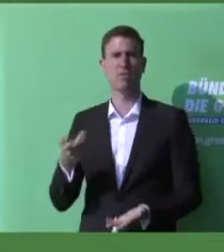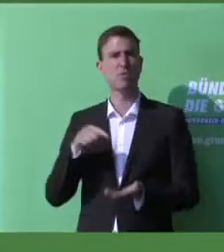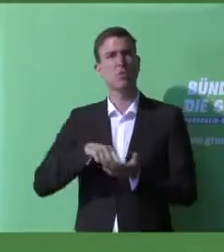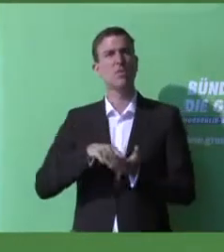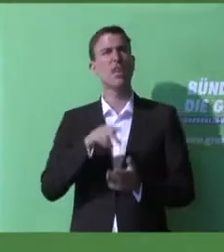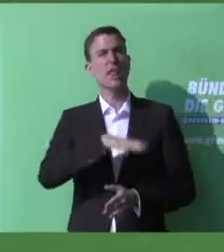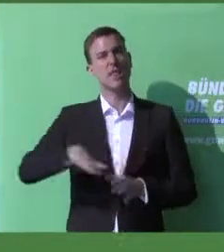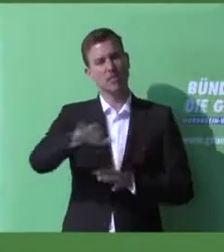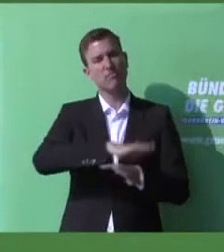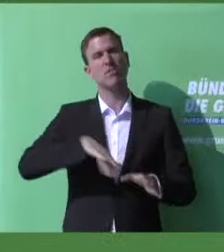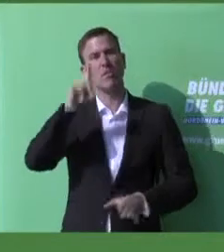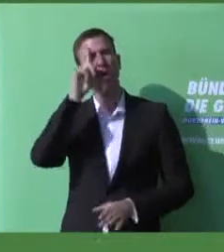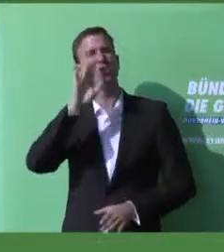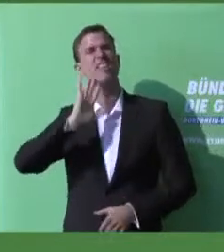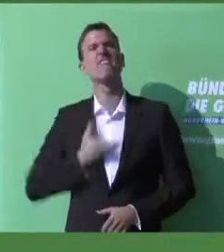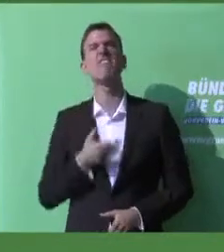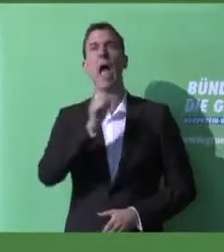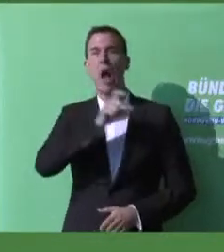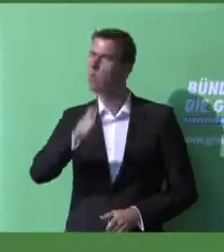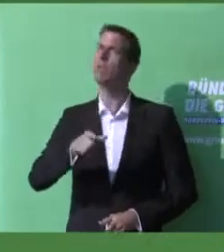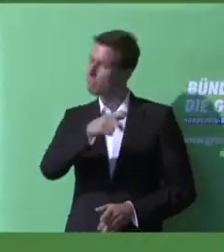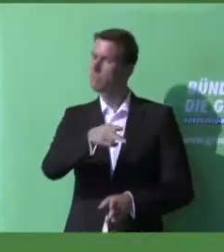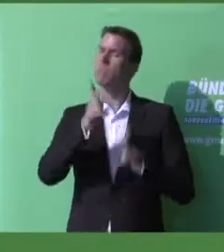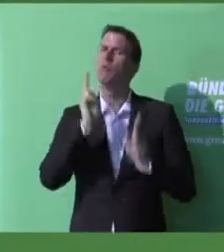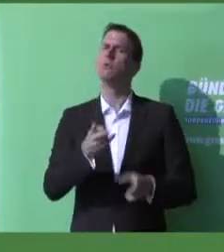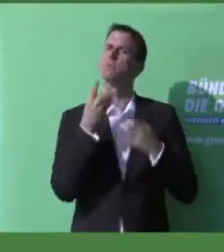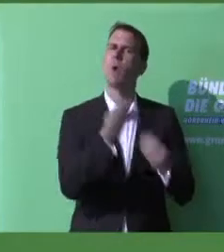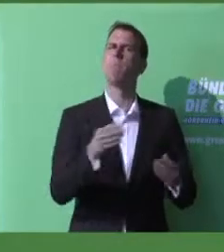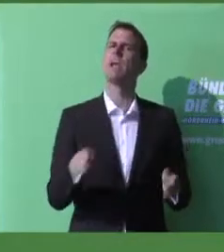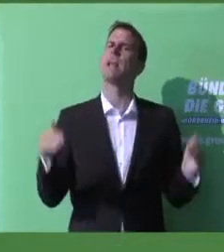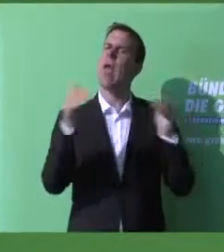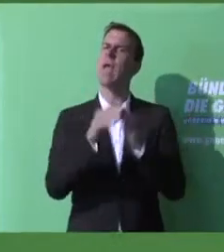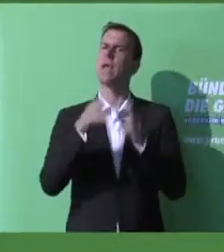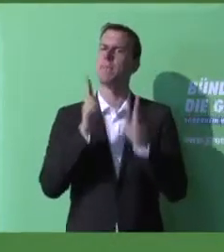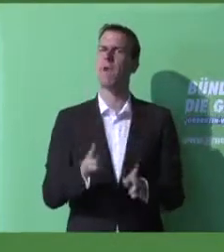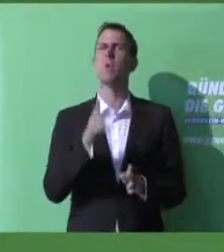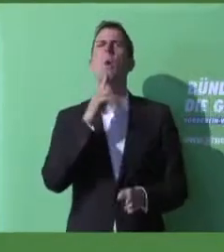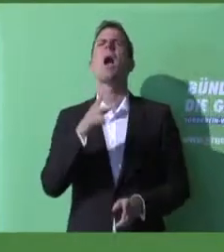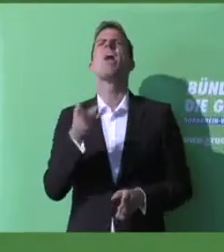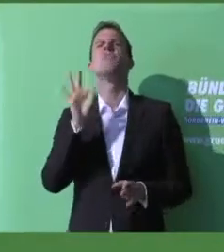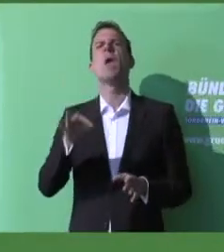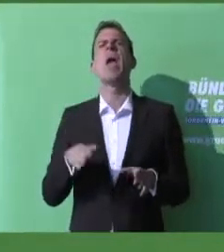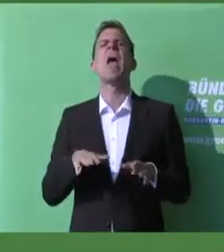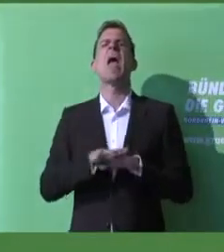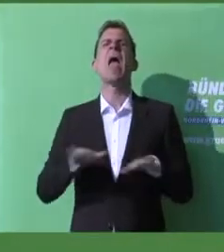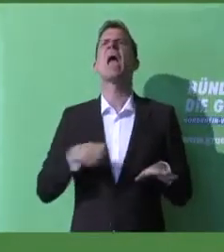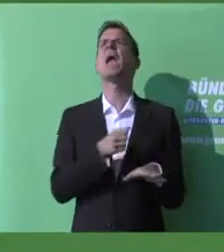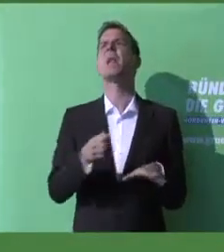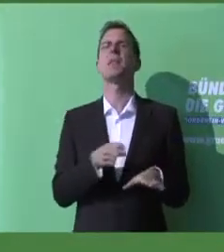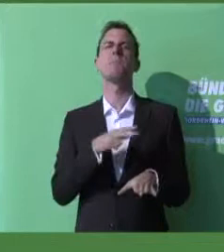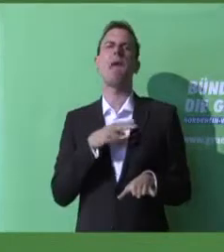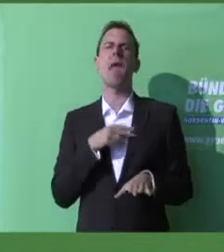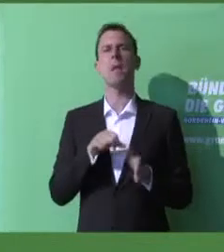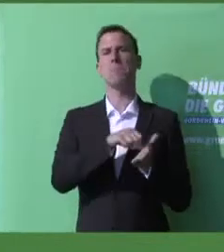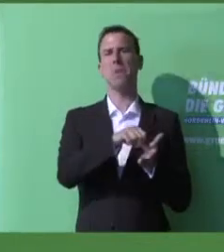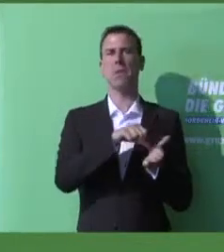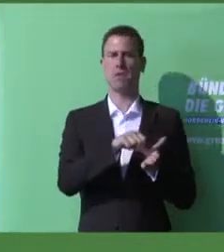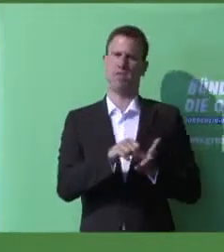in diesem Land haben Gleichberechtigung verdient, statt einer Prämie am Herd.